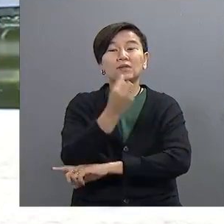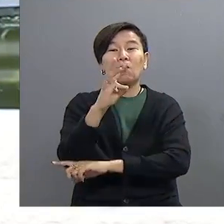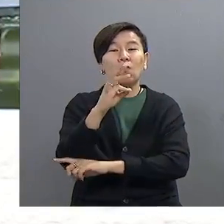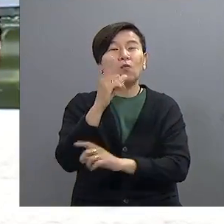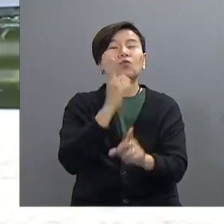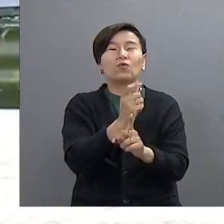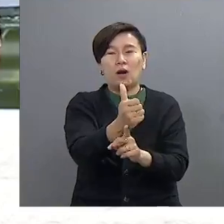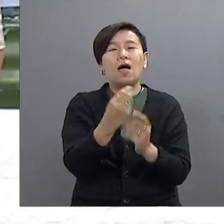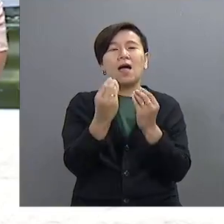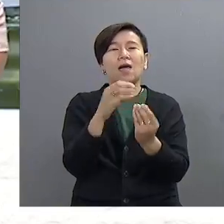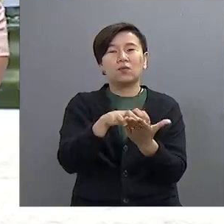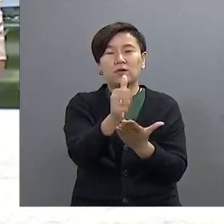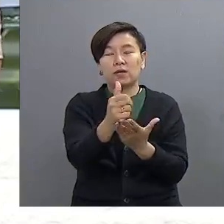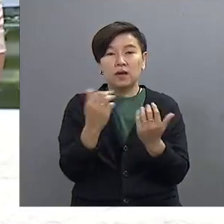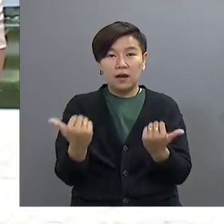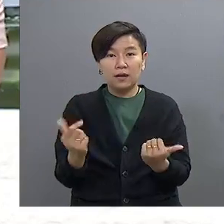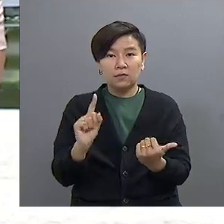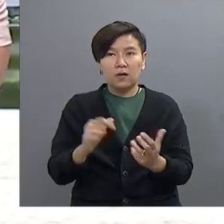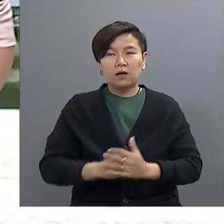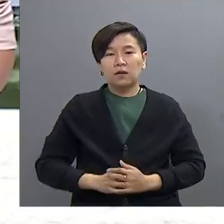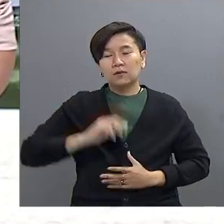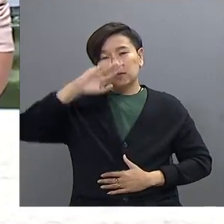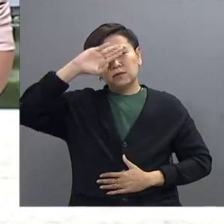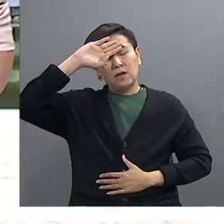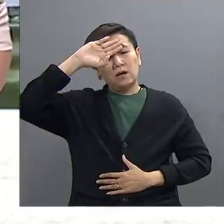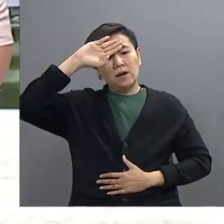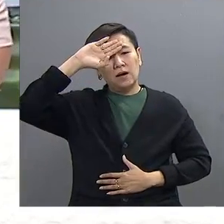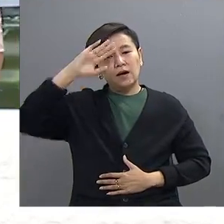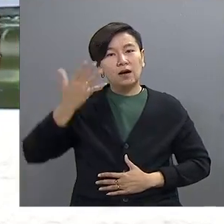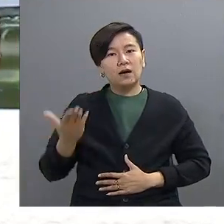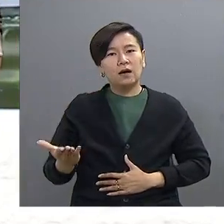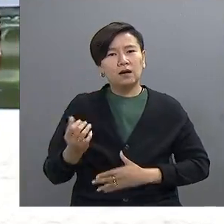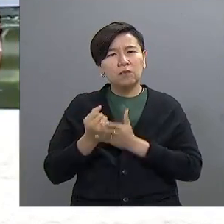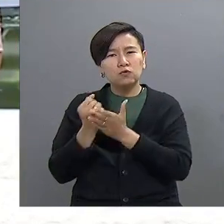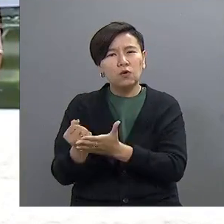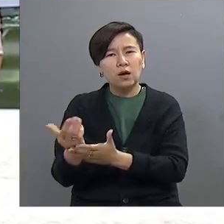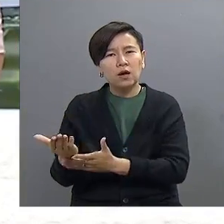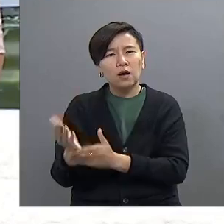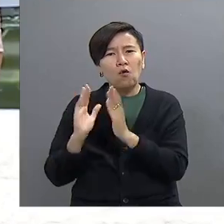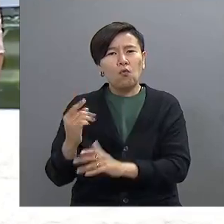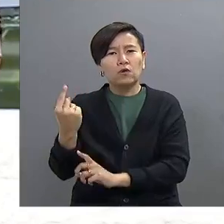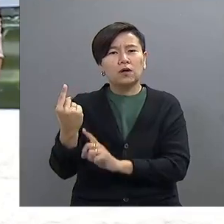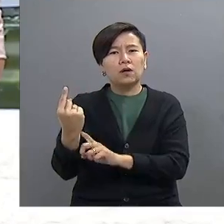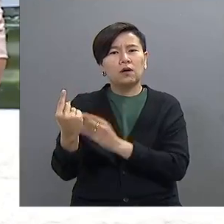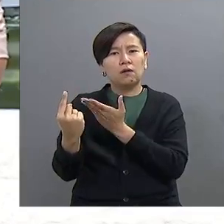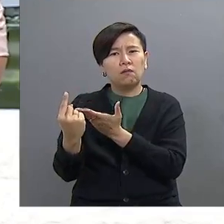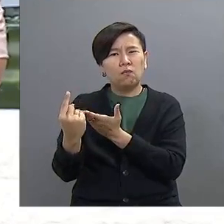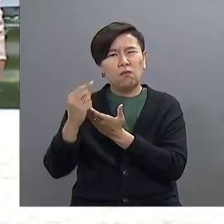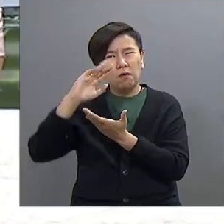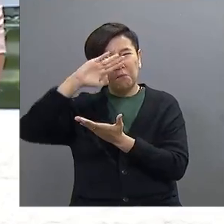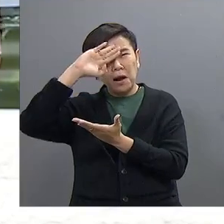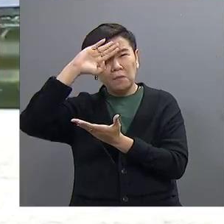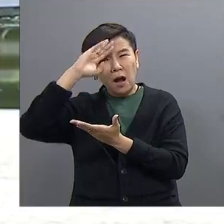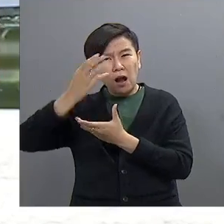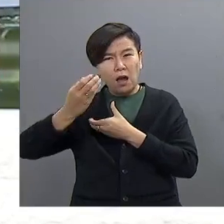ป้ายนี้ช่วยเหลือผู้ป่วยกันหน่อยนะคะคุณผู้ชมคิดว่าคน1คนน่ะจะเป็นโรคได้สักกี่โรคคะโรคภัยไข้เจ็บเนี่